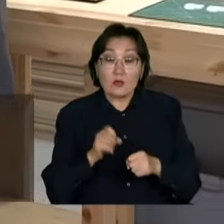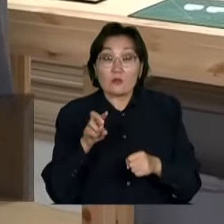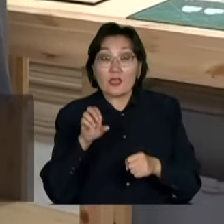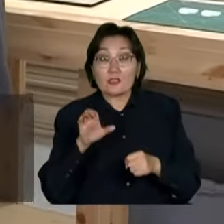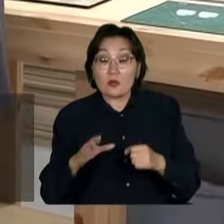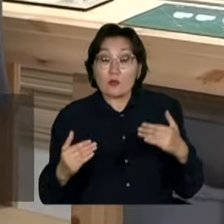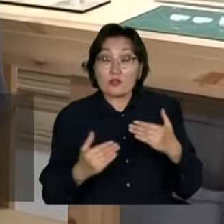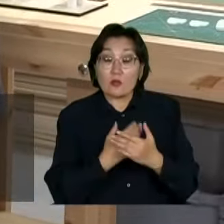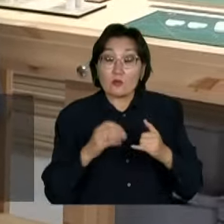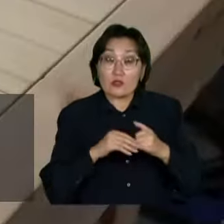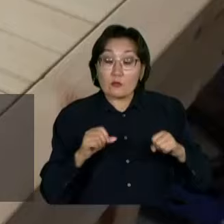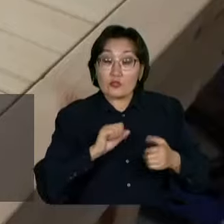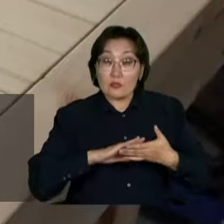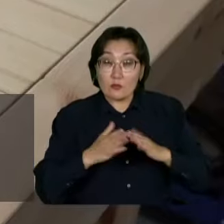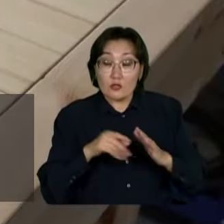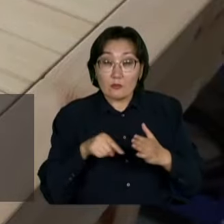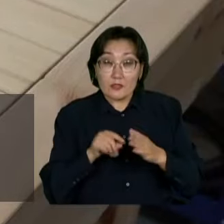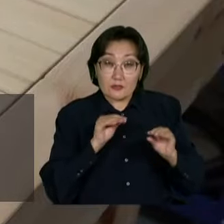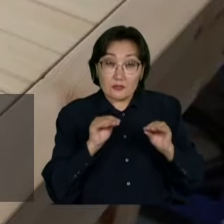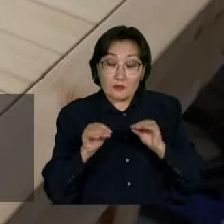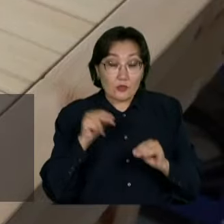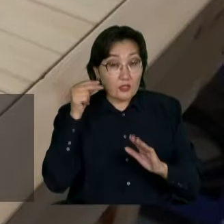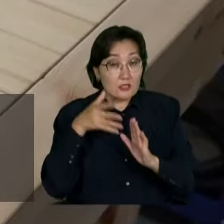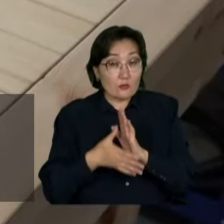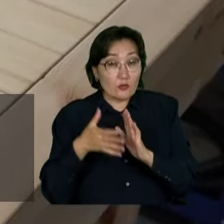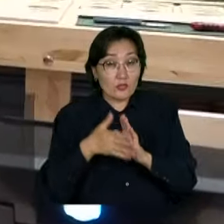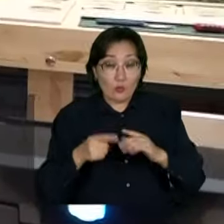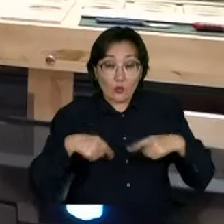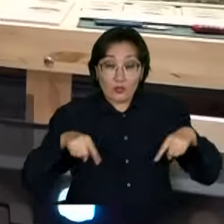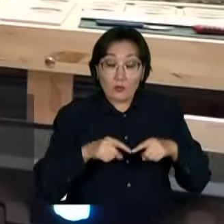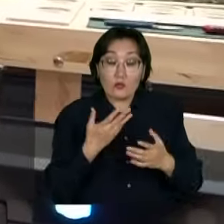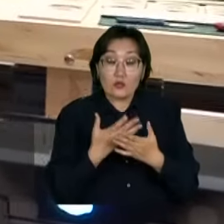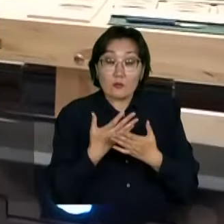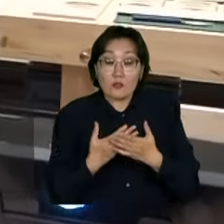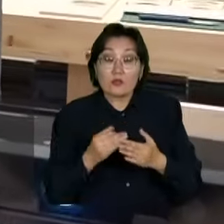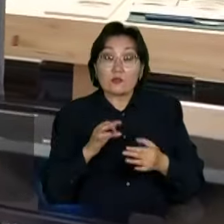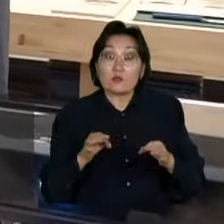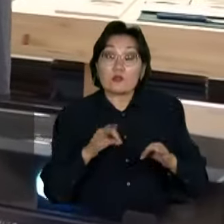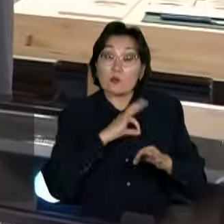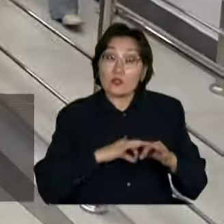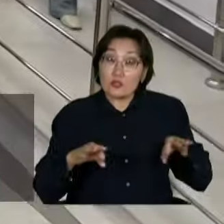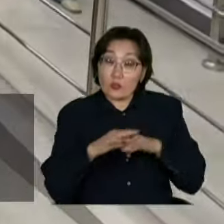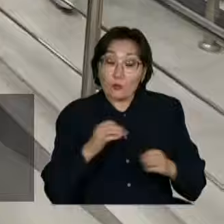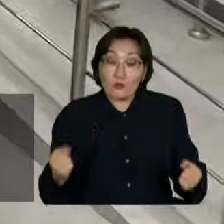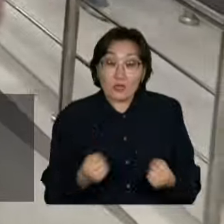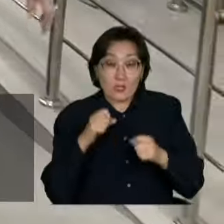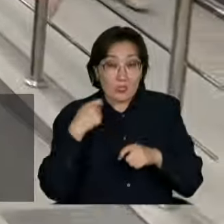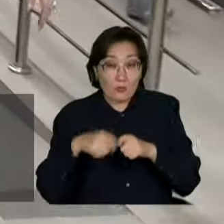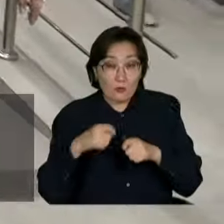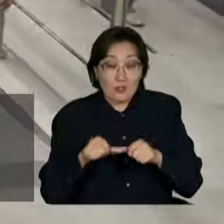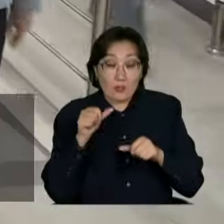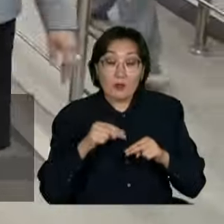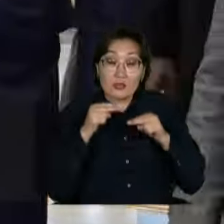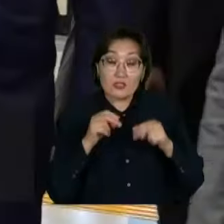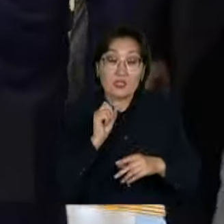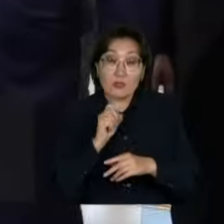Бектеновке жаңа сейсмикалық жағдаймен қаланың инфрақұрылымын зерттейтін зертханалар көрсетілді. Үкімет әлеуеті бар жобаларды қолдауға және қаржыландыруға баса көңіл